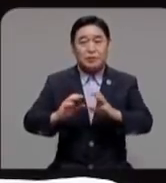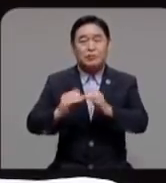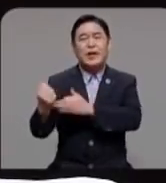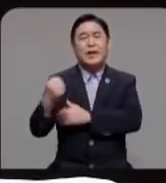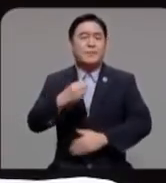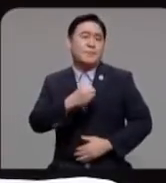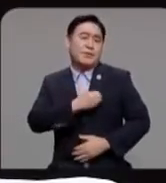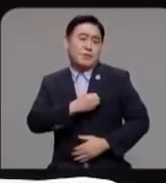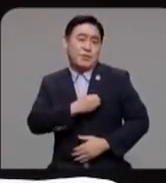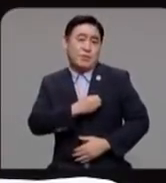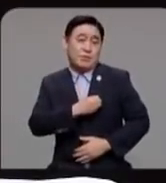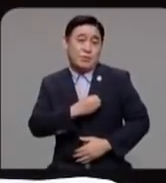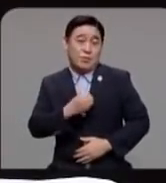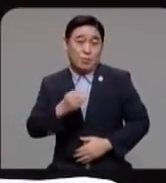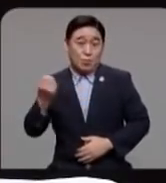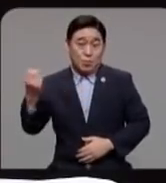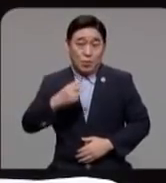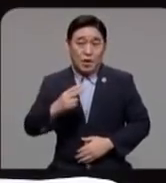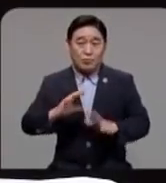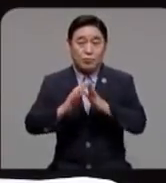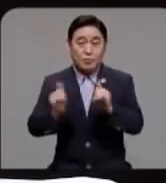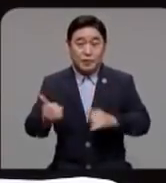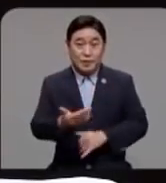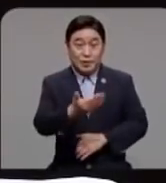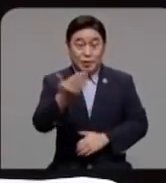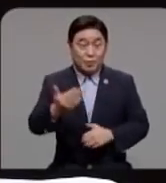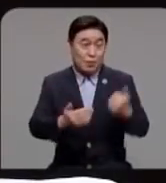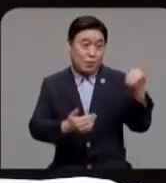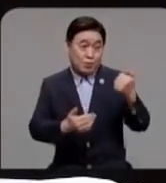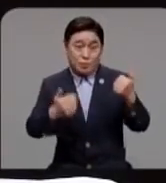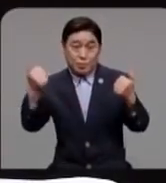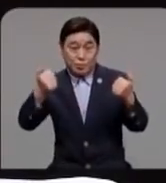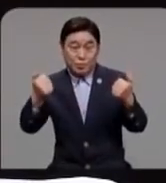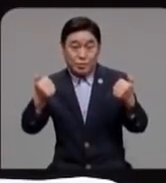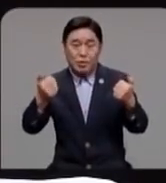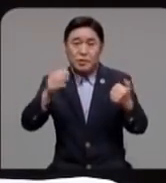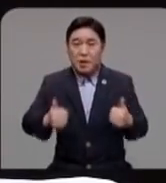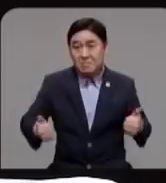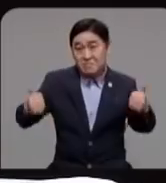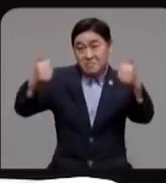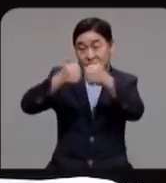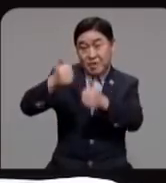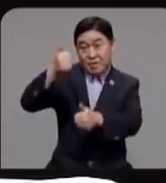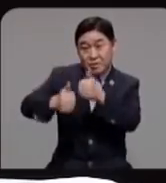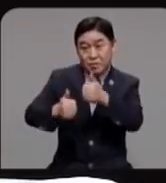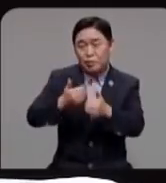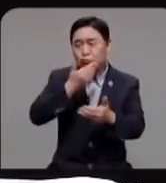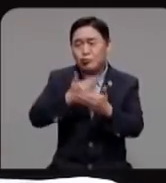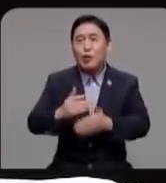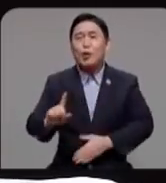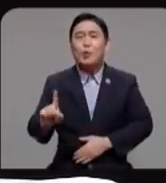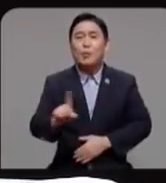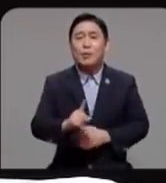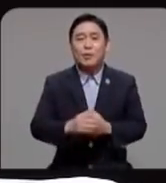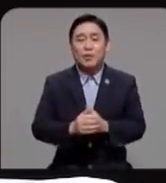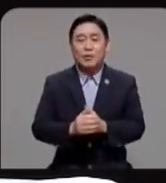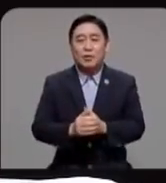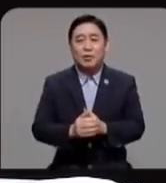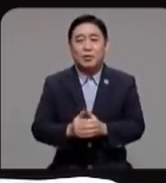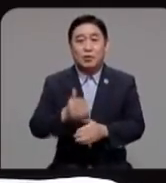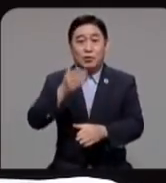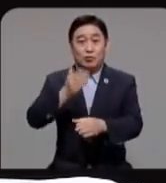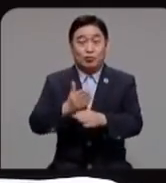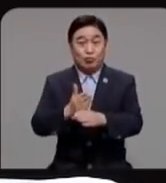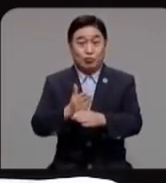국민이 정하십니다. 여론조사와 당원 50%씩에서. 그런데 본선의 핵심은 뭐냐? 저는